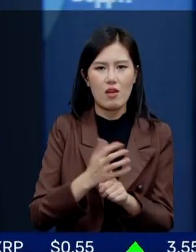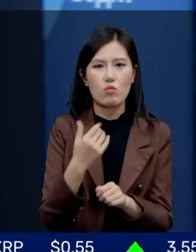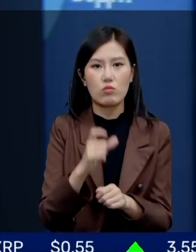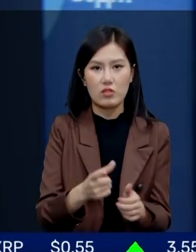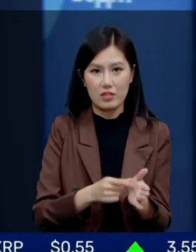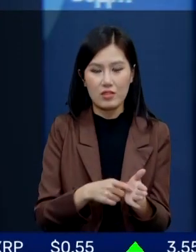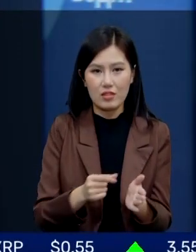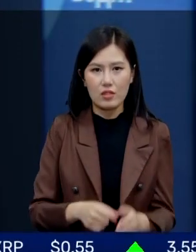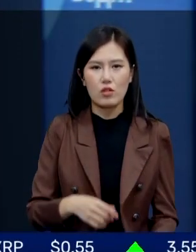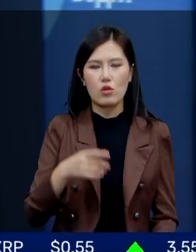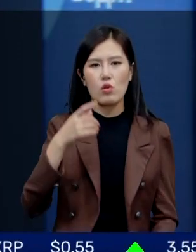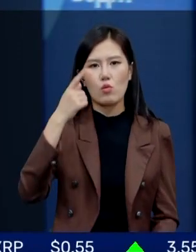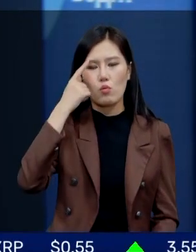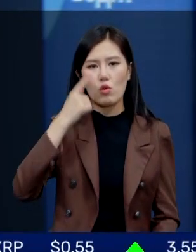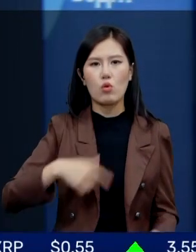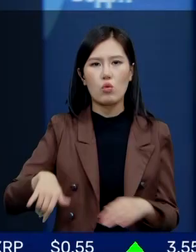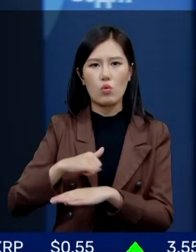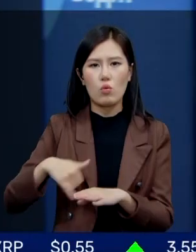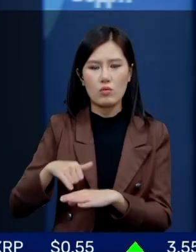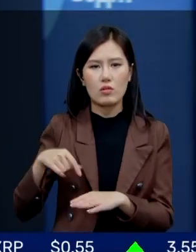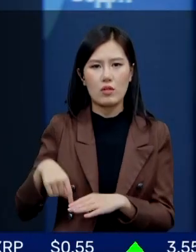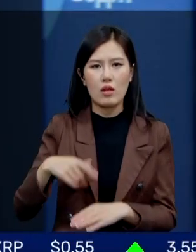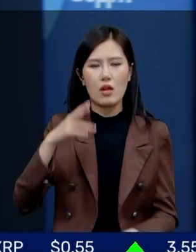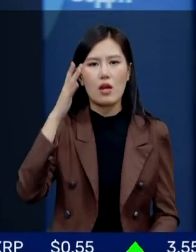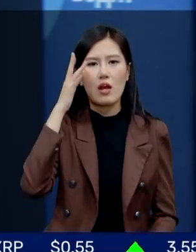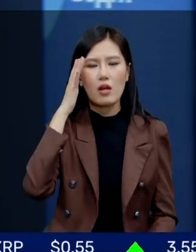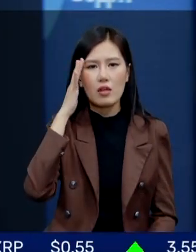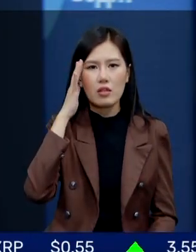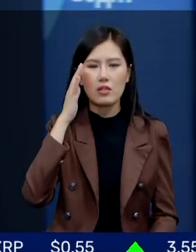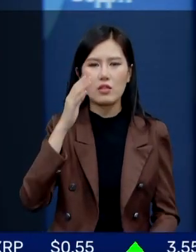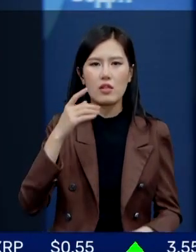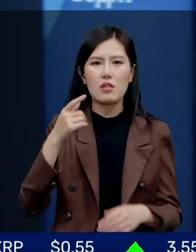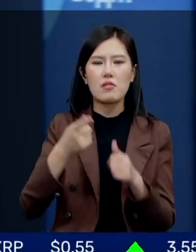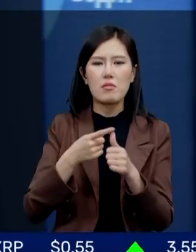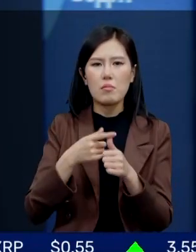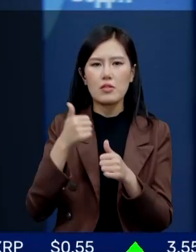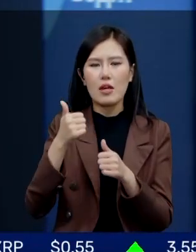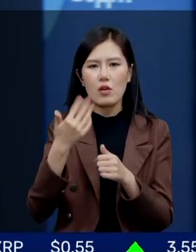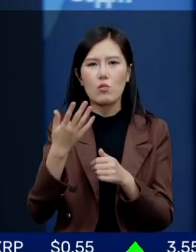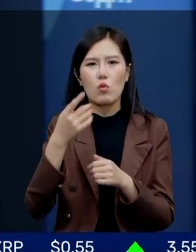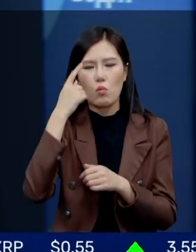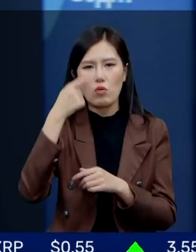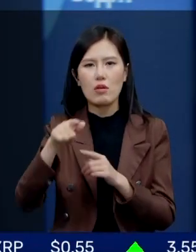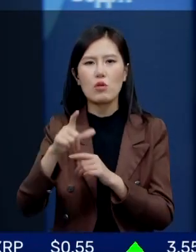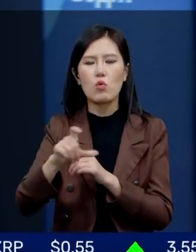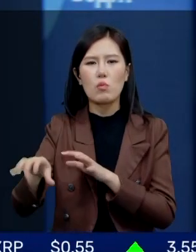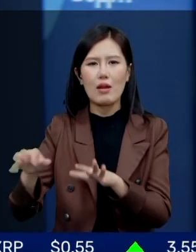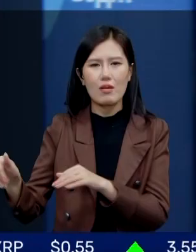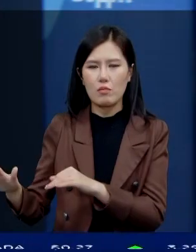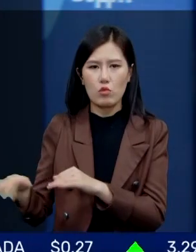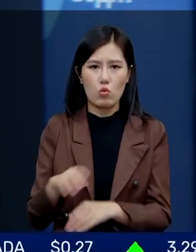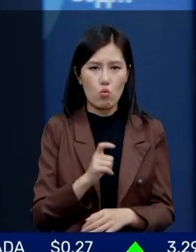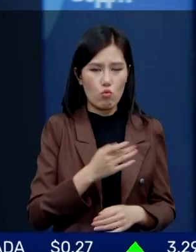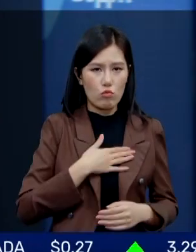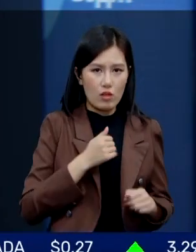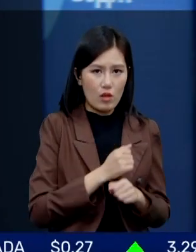гаднаас мэддэг чаддаг туршлагатай хүн авахээс илүү байгаа хүмүүс нь өөрсдөө суралцаад тэргээ хийгээд байгаа хүмүүсийн хайлоо сэтгэл